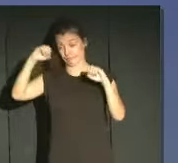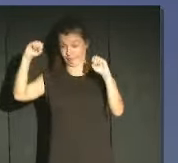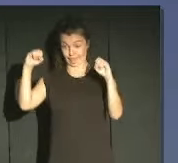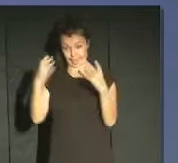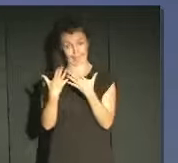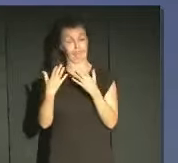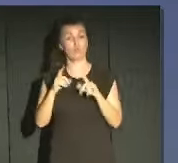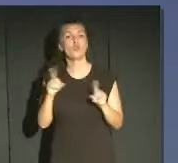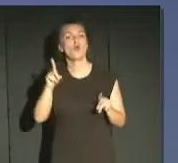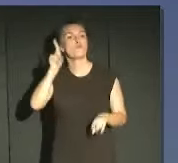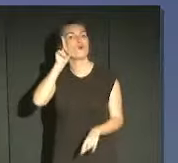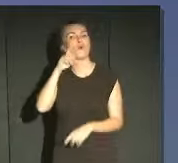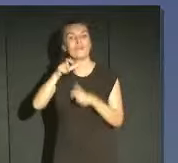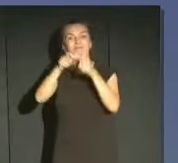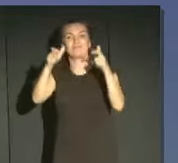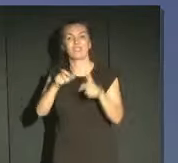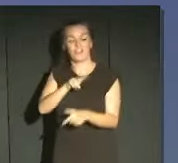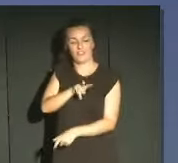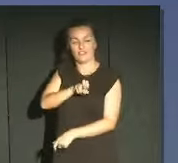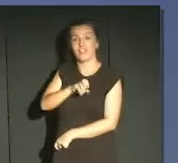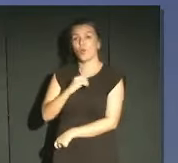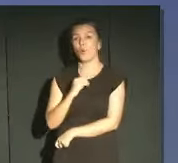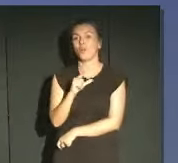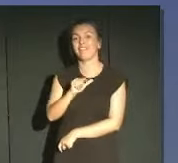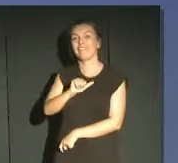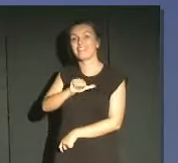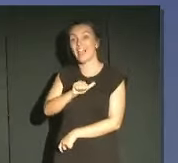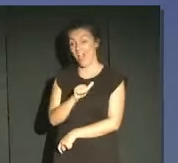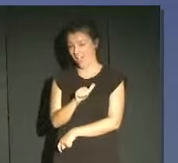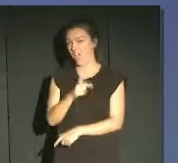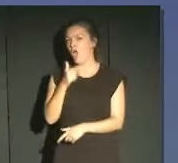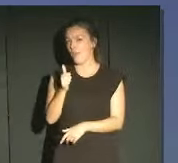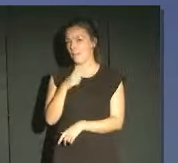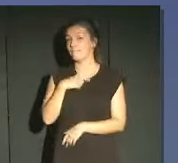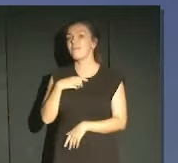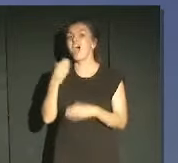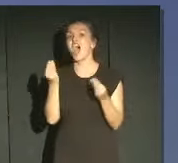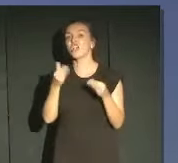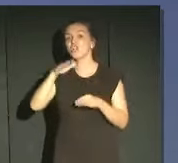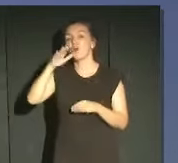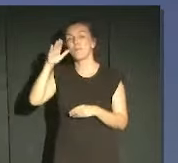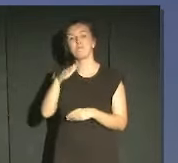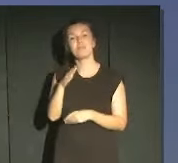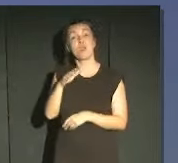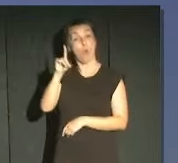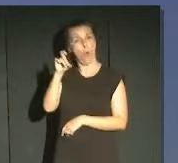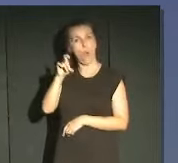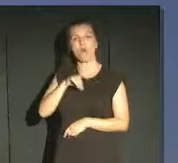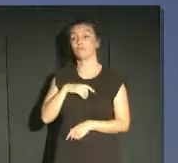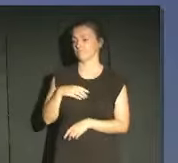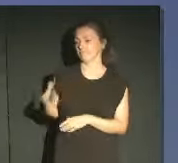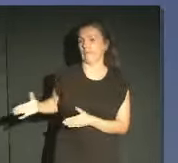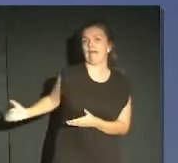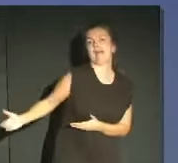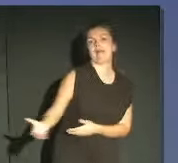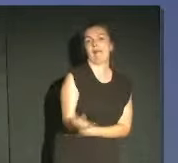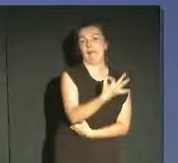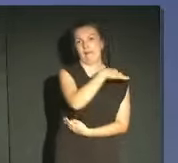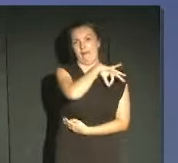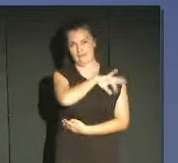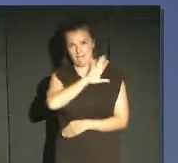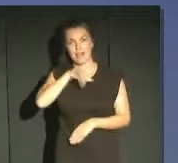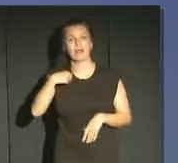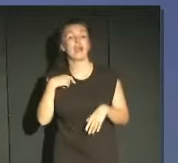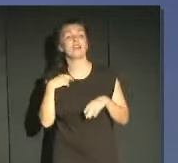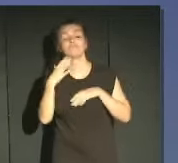Guadeloupe c'est parce que Veolia est venu a pillé toute le tout l'argent de l'eau et ensuite est reparti 70 ans après en signant un